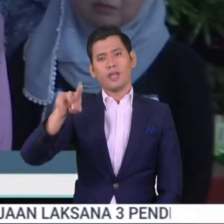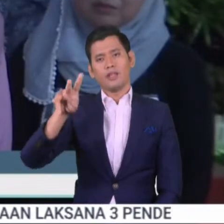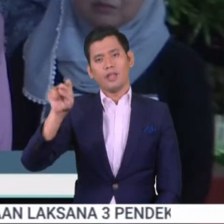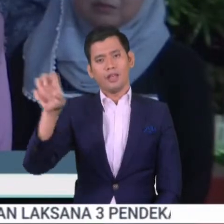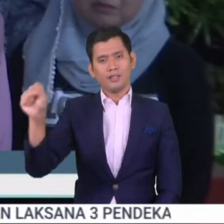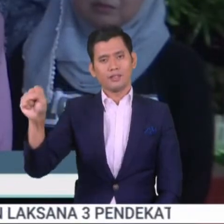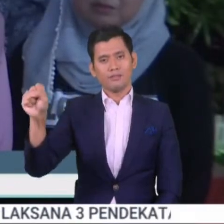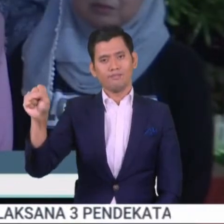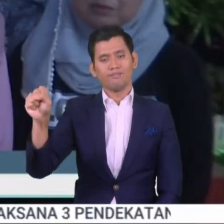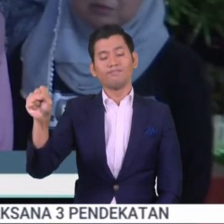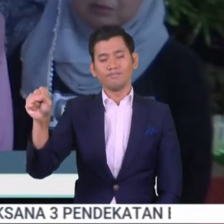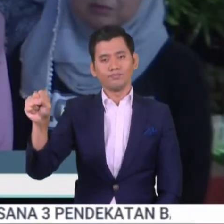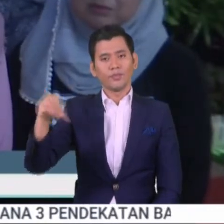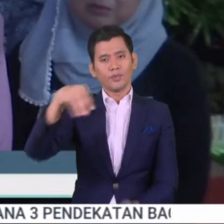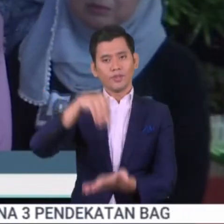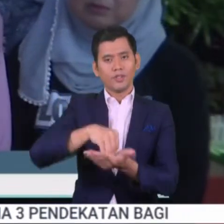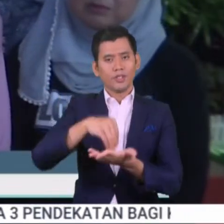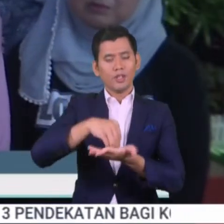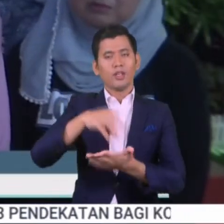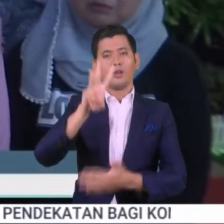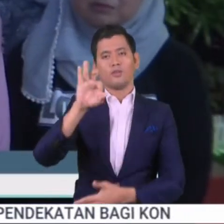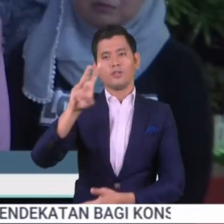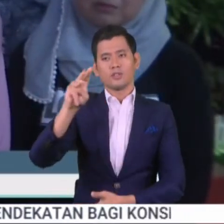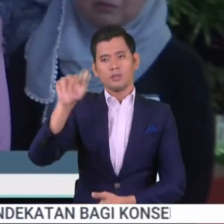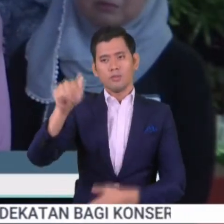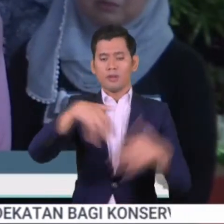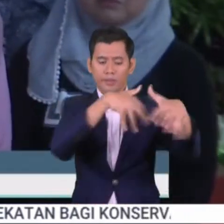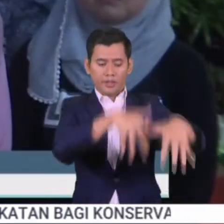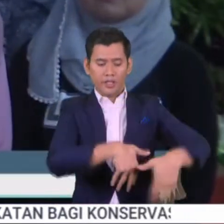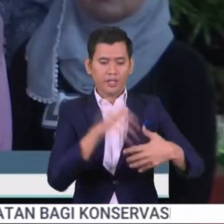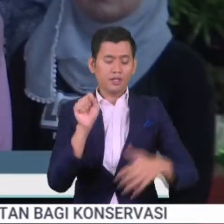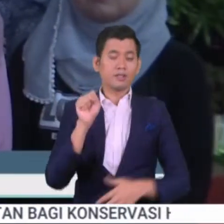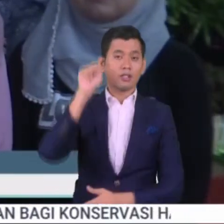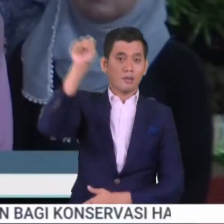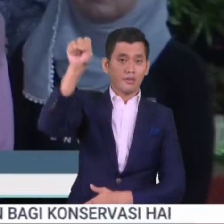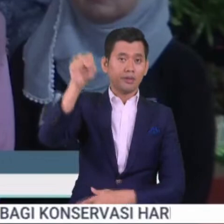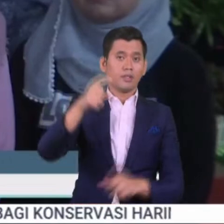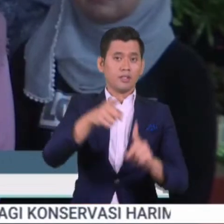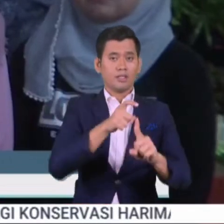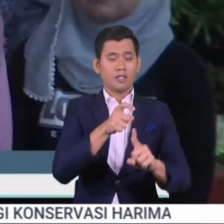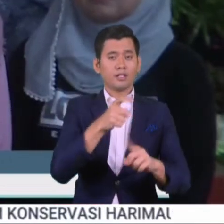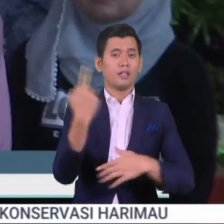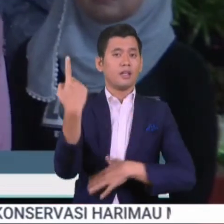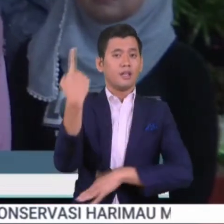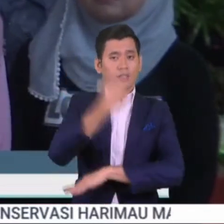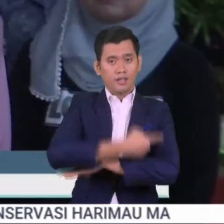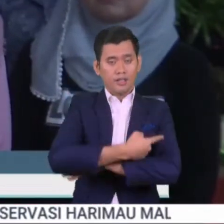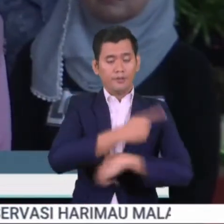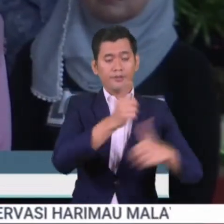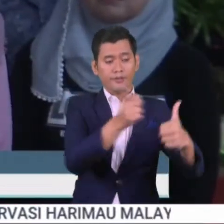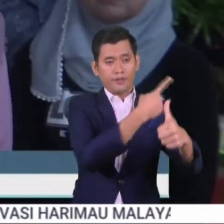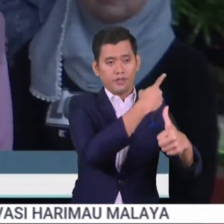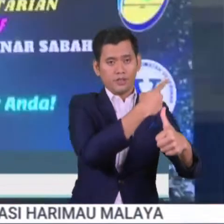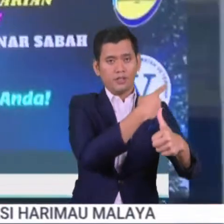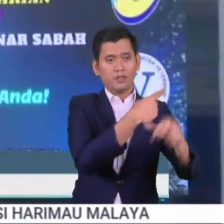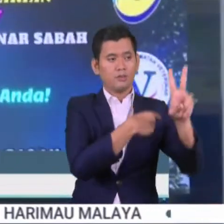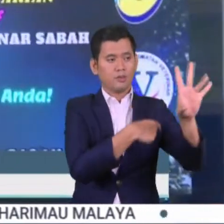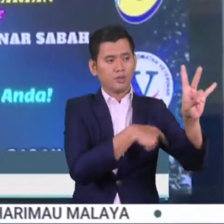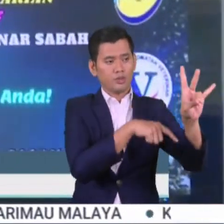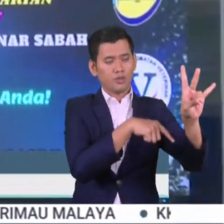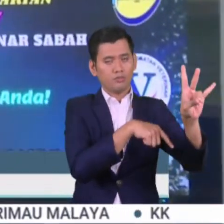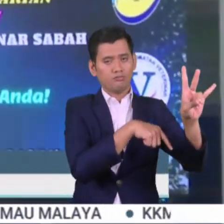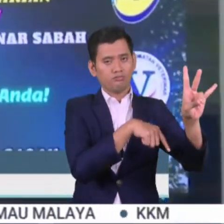ini di perkarangan Wisma Pertanian Sabah ini. Dan dari hari pertama